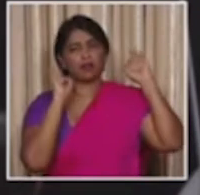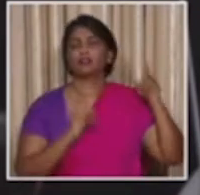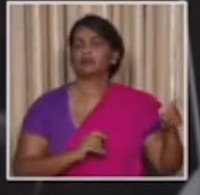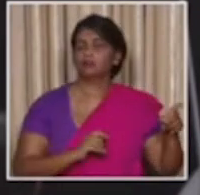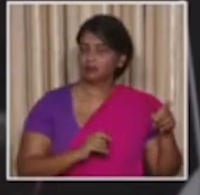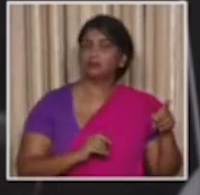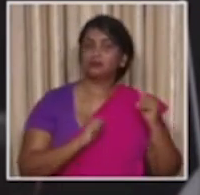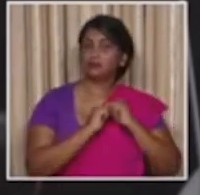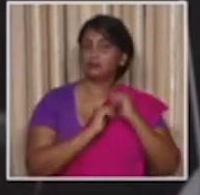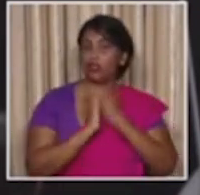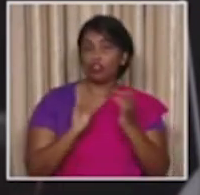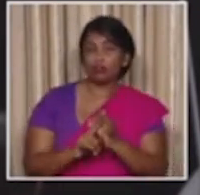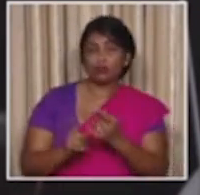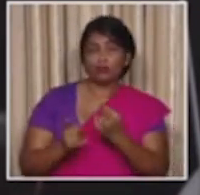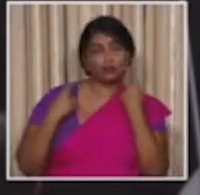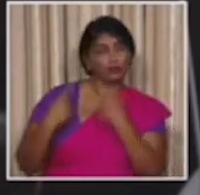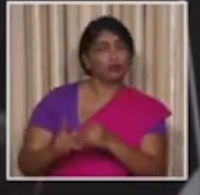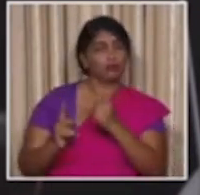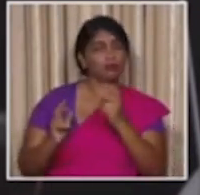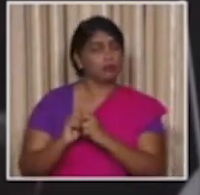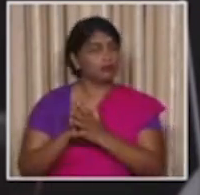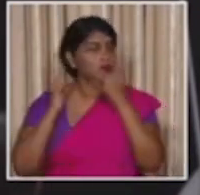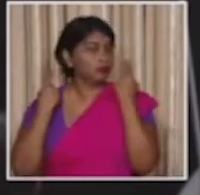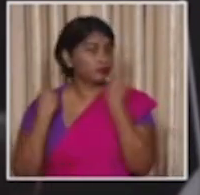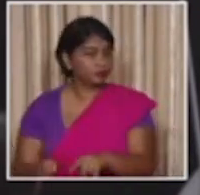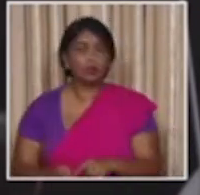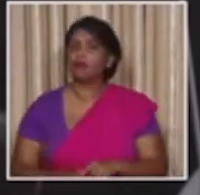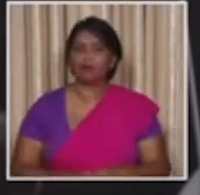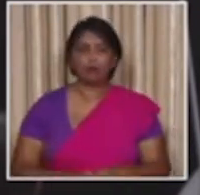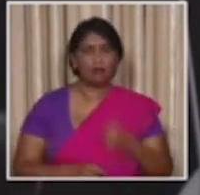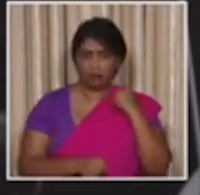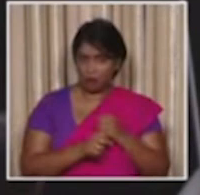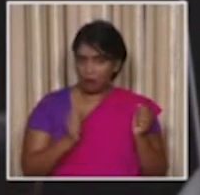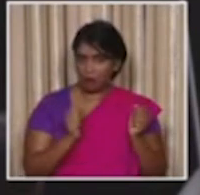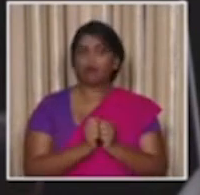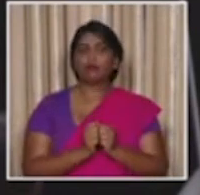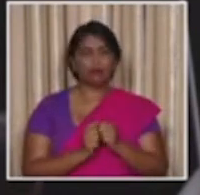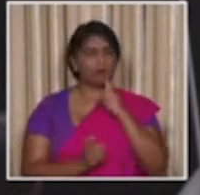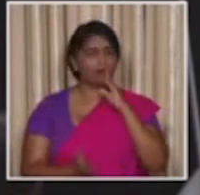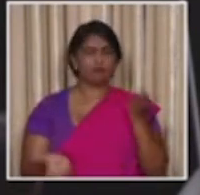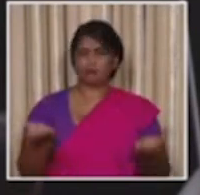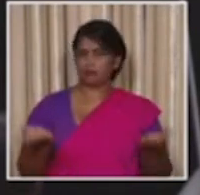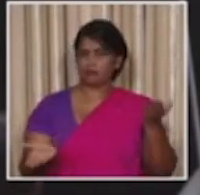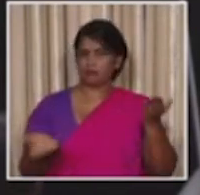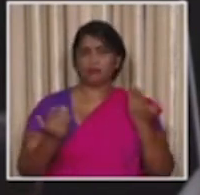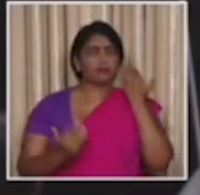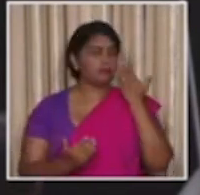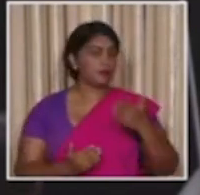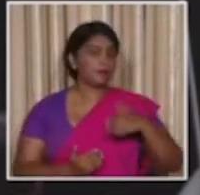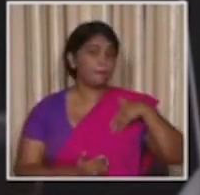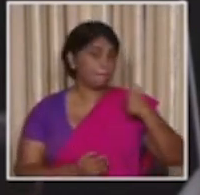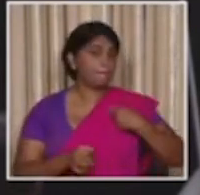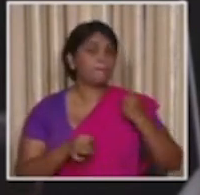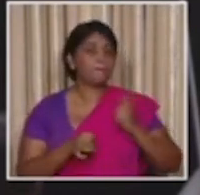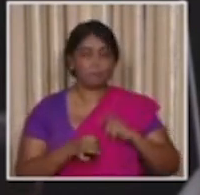කරන වැඩපිළිවෙලකට රජය අවතීර්ණ වනවා නම් ඒ සම්බන්ධයෙන් අසමානතාවය පිළිබඳ මූලික